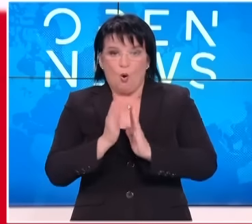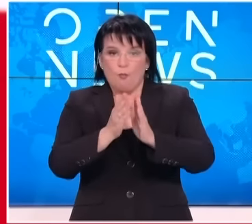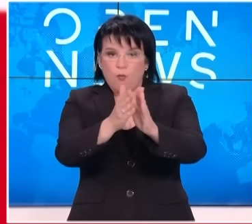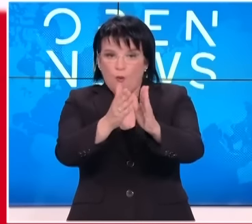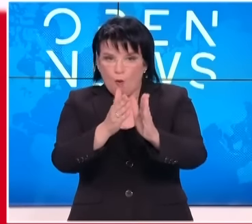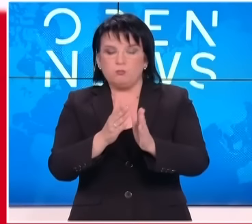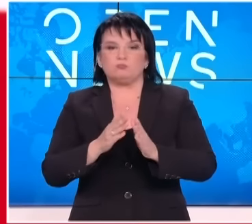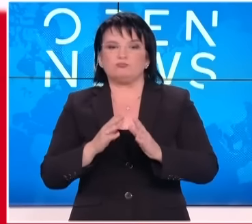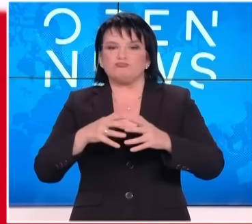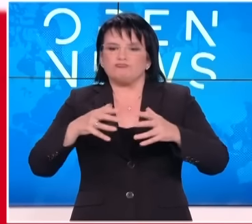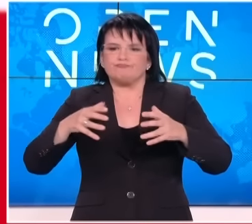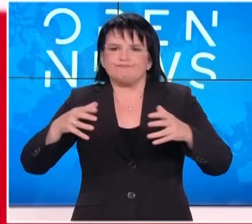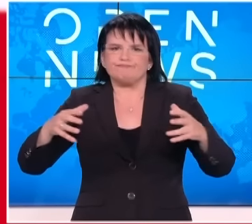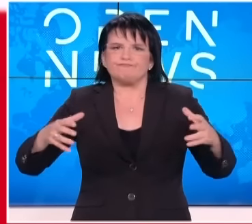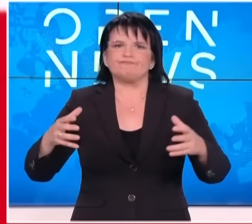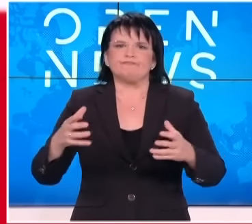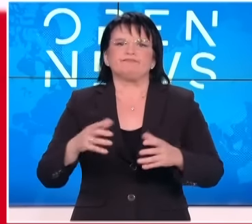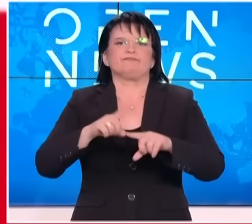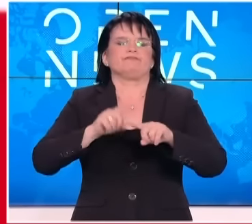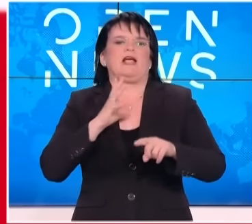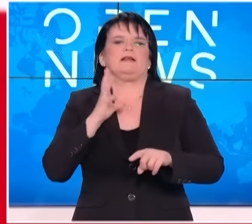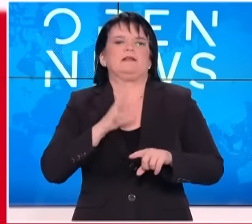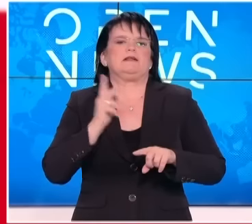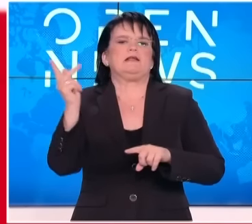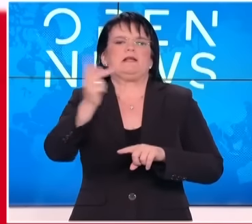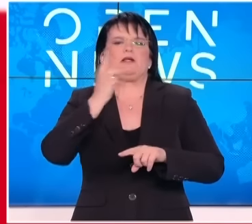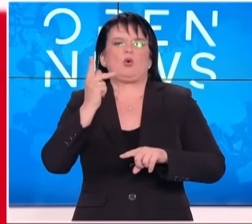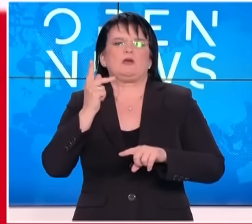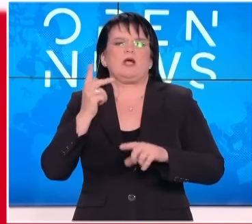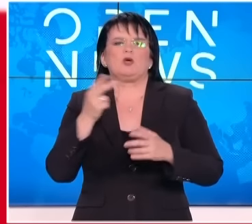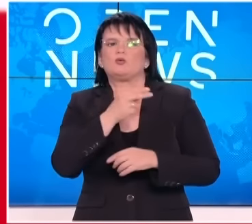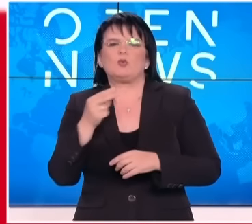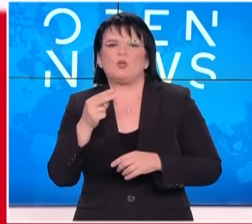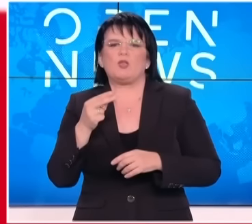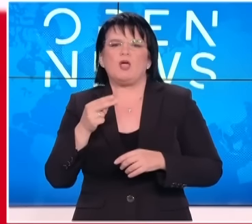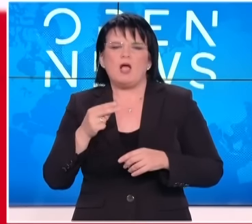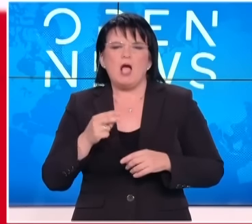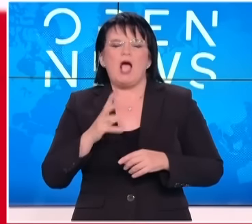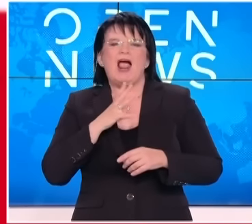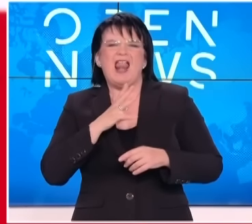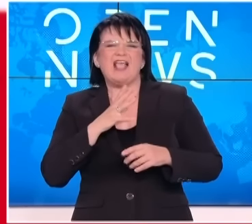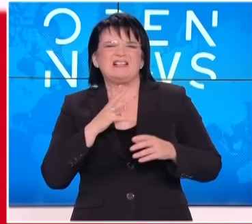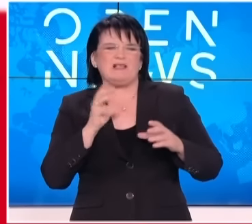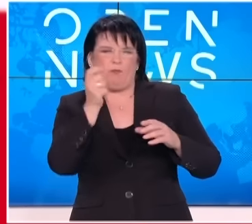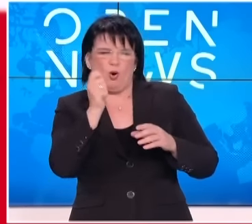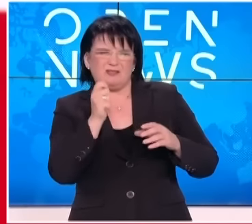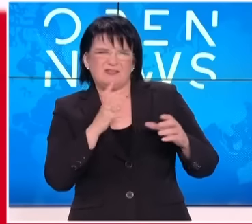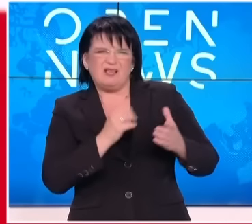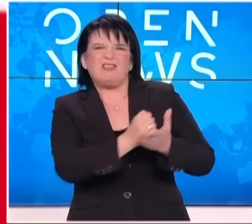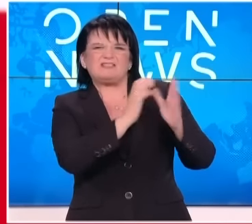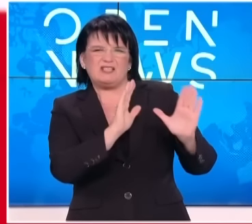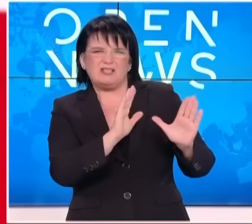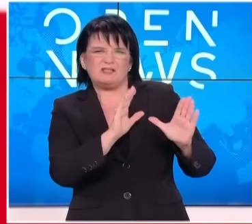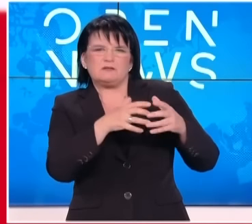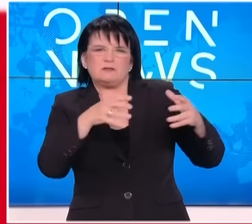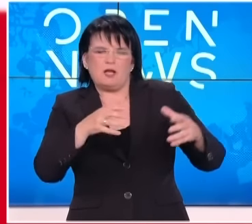ρεύμα που έχει αρχίσει να διαμορφώνεται στην ελληνική κοινωνία αμφισβήτησης της κυρίαρχης αντιλαϊκής πολιτικής και αυτό μπορεί